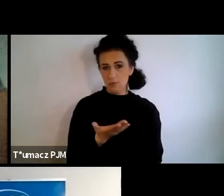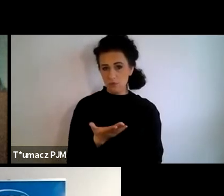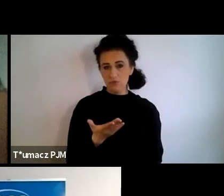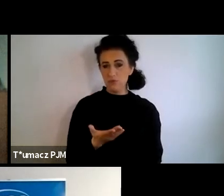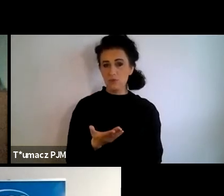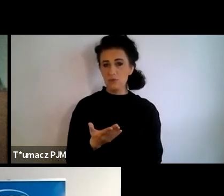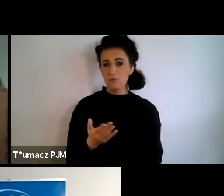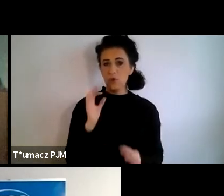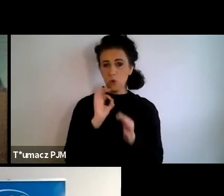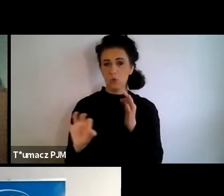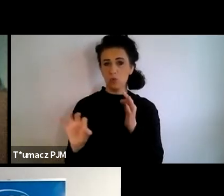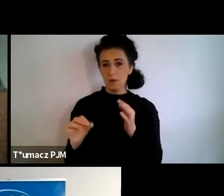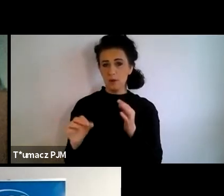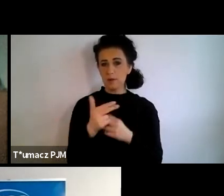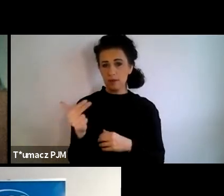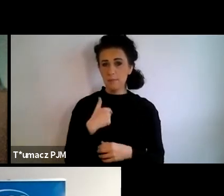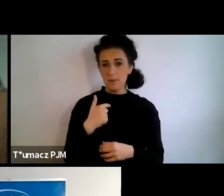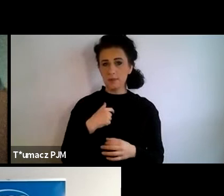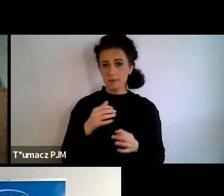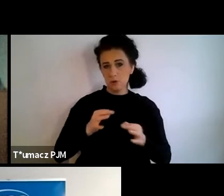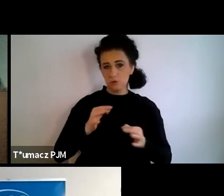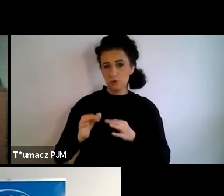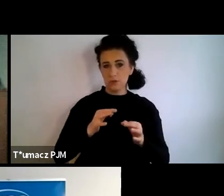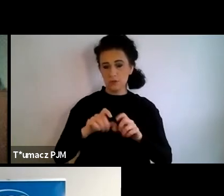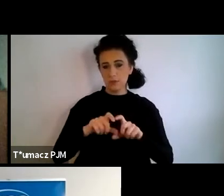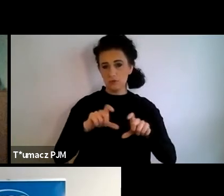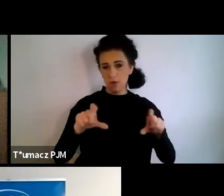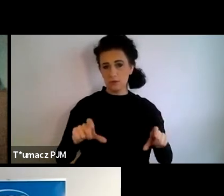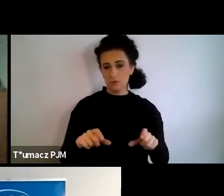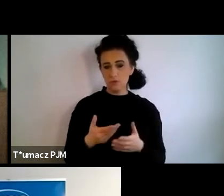że zaoszczędzę odrobinę czasu